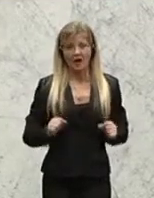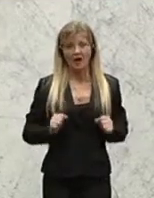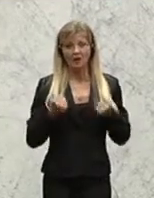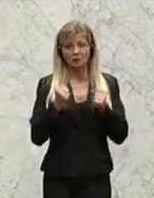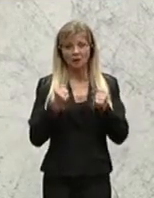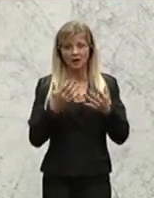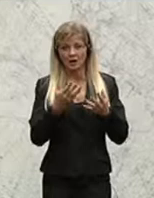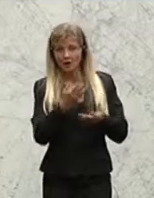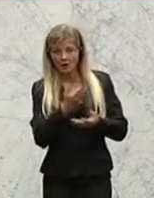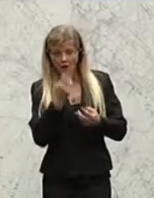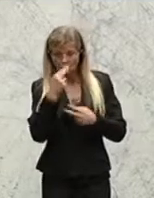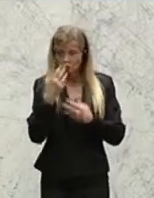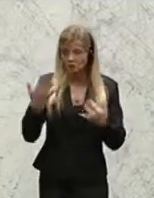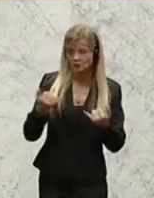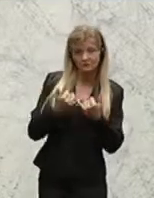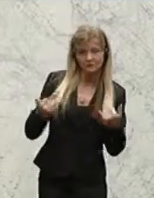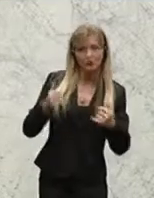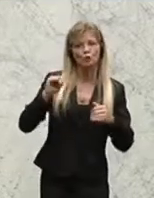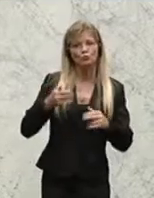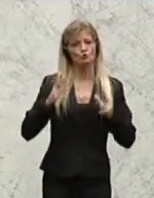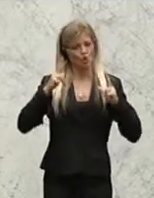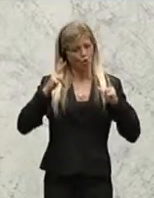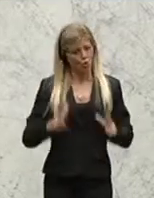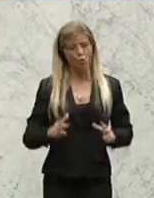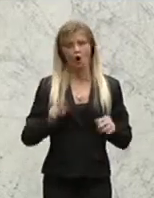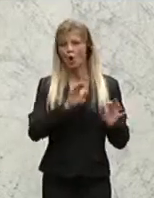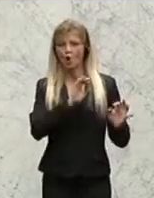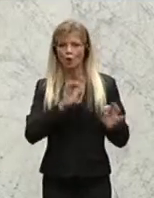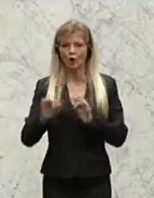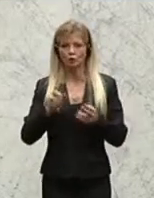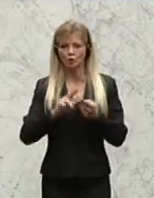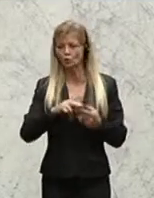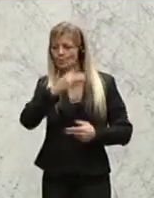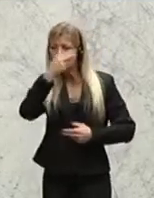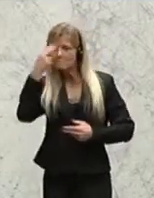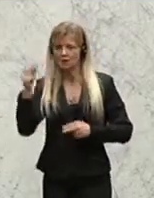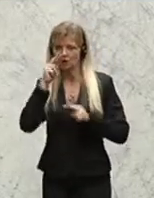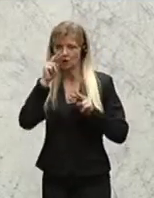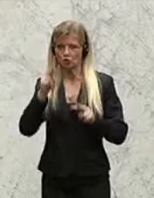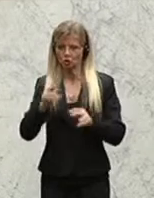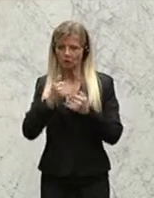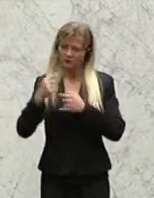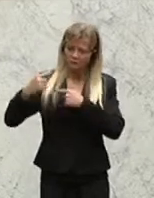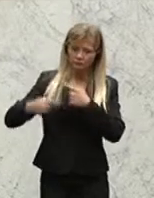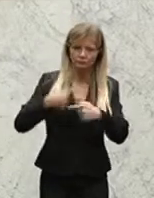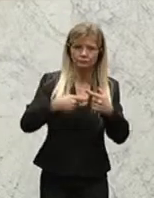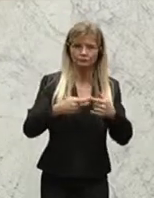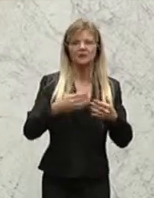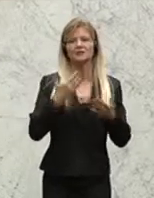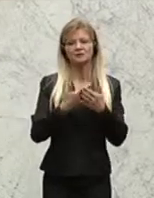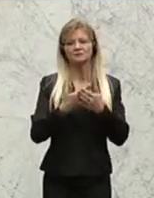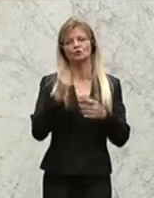Ordnung und Menschlichkeit abwickeln. Dafür sollen finanzielle Mittel im Rahmen der Budgeterstellung